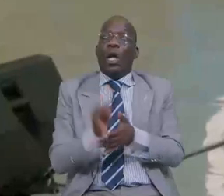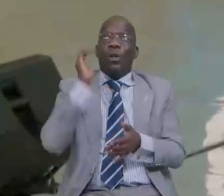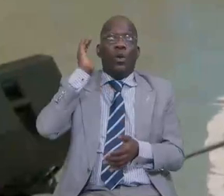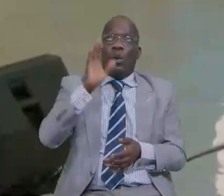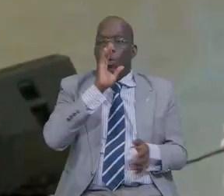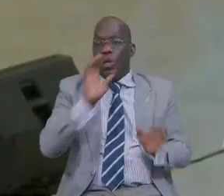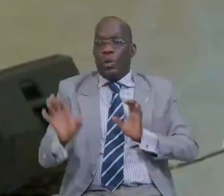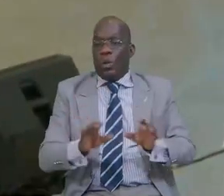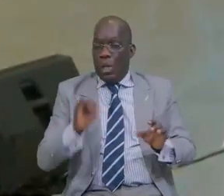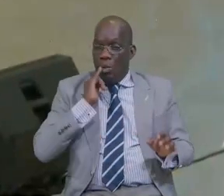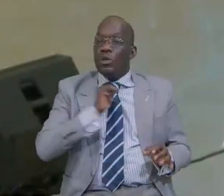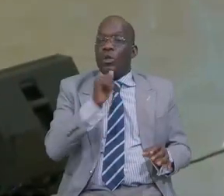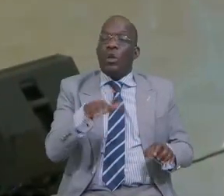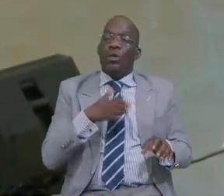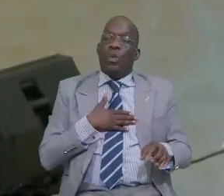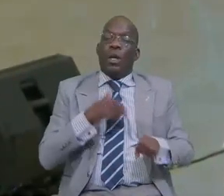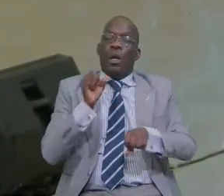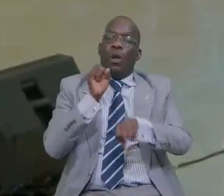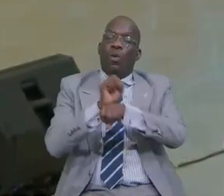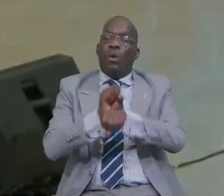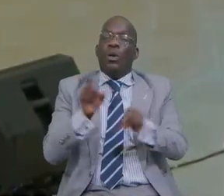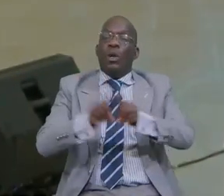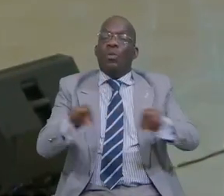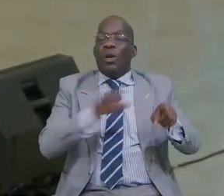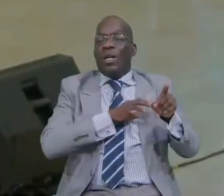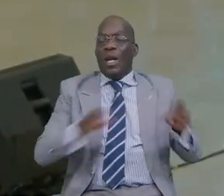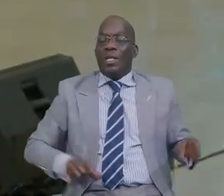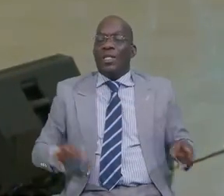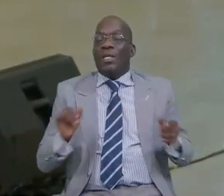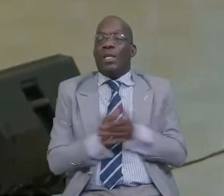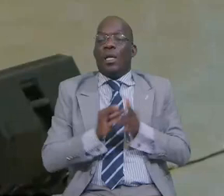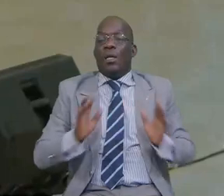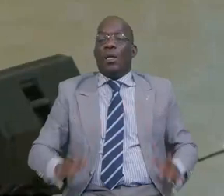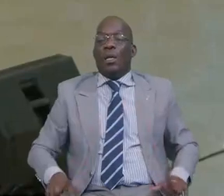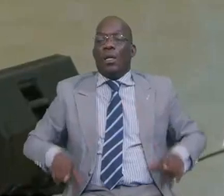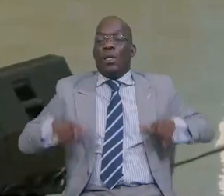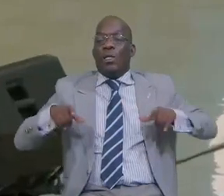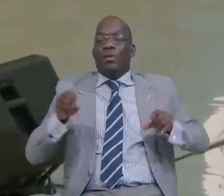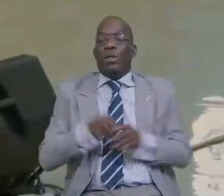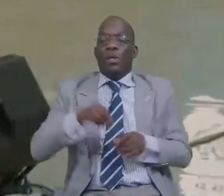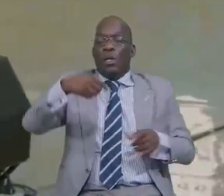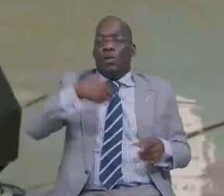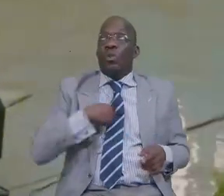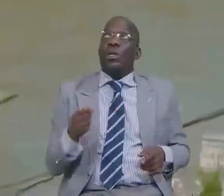faite, ce n'est pas mon œuvre. Le Christ qui demeure en moi, c'est lui qui fait